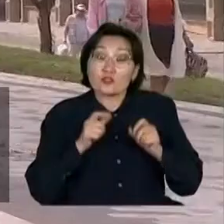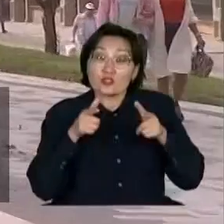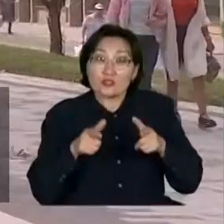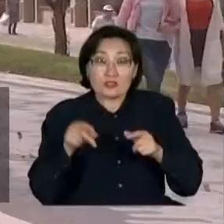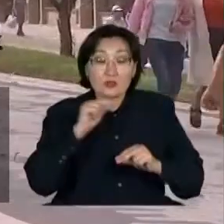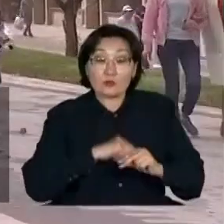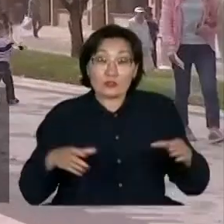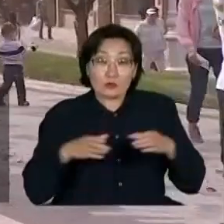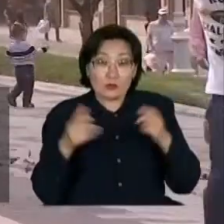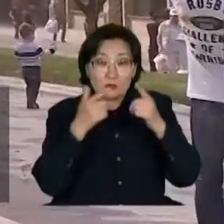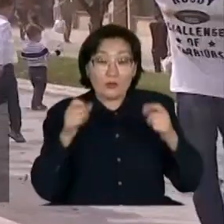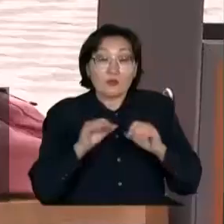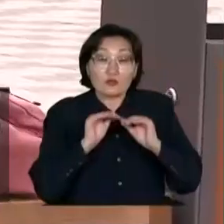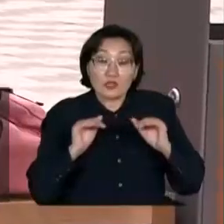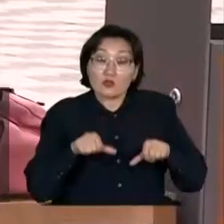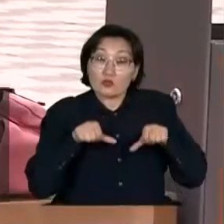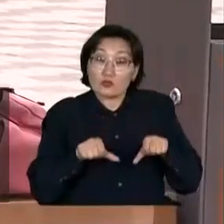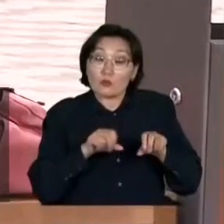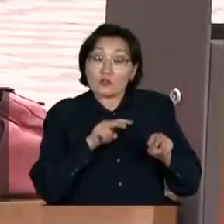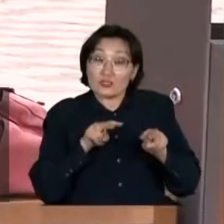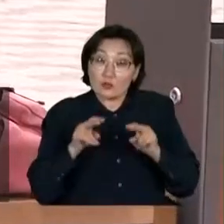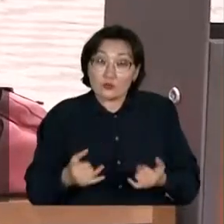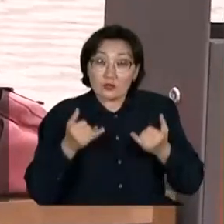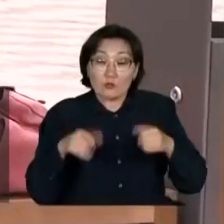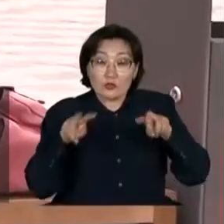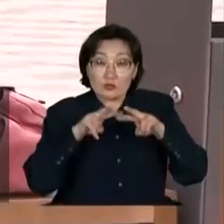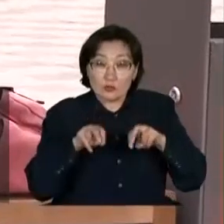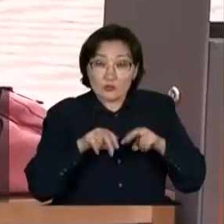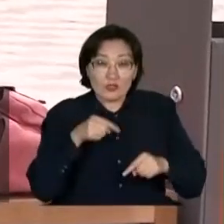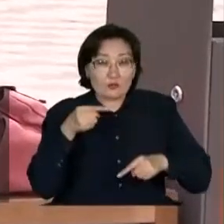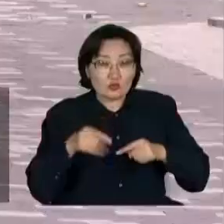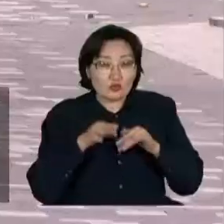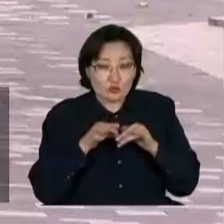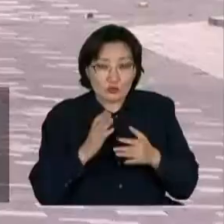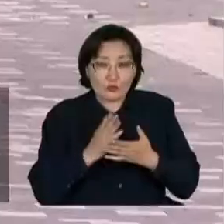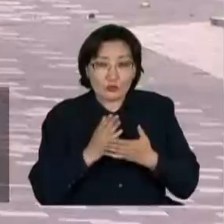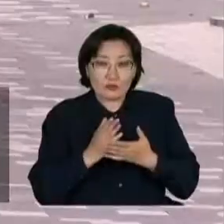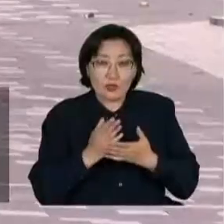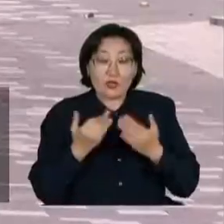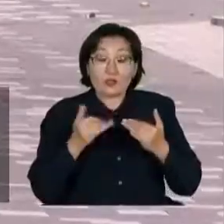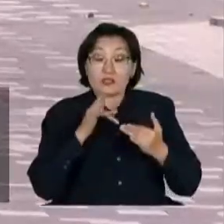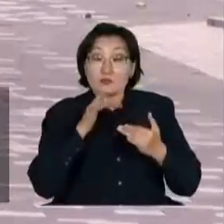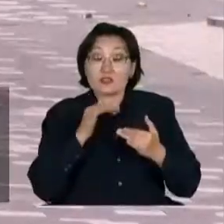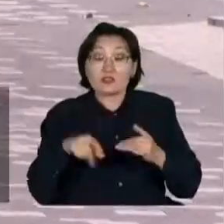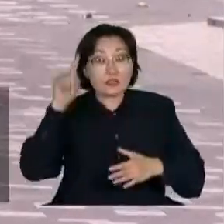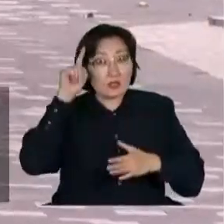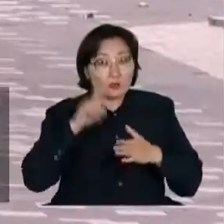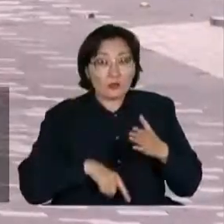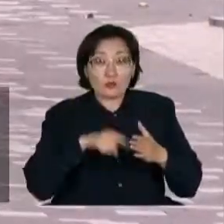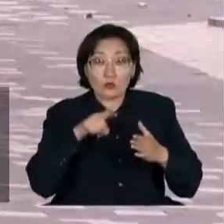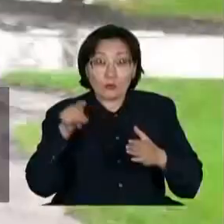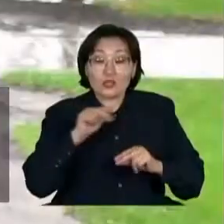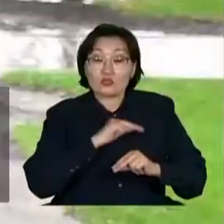мәліметіне сүйенсек, кәмелетке толмағандардың құқықтарын қадағалау үшін мониторинг жүйелі түрде жүргізіліп отырады. Сонымен қатар қазіргі таңда сенім телефондары да